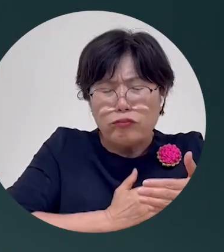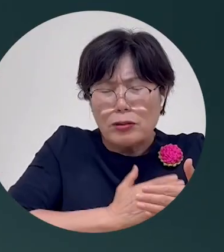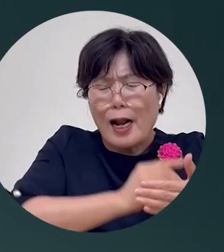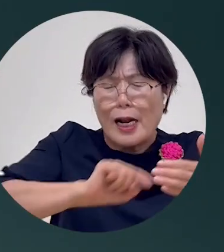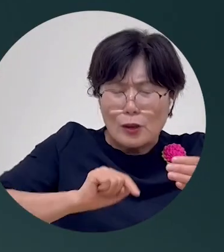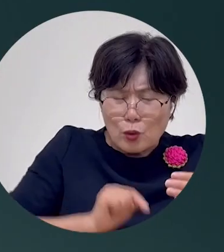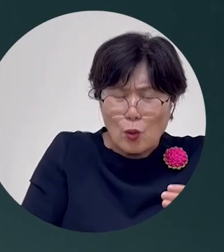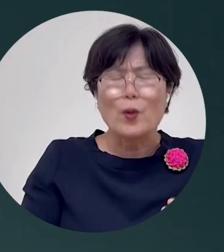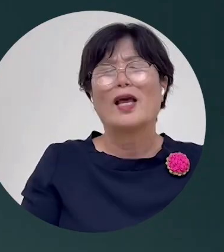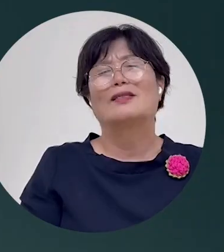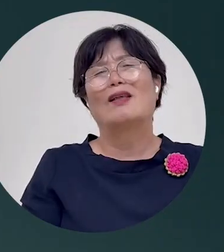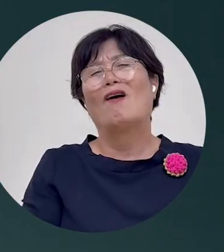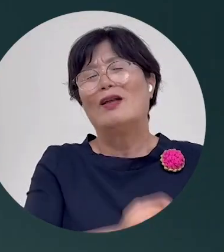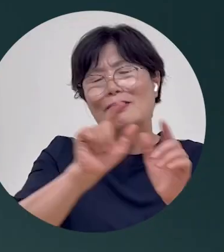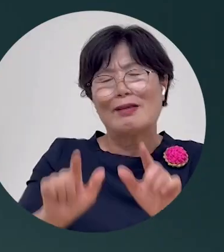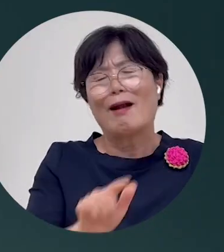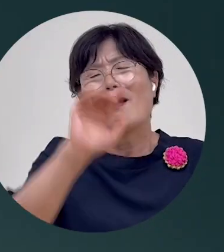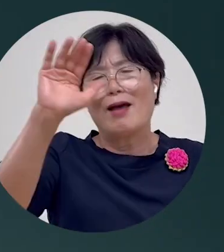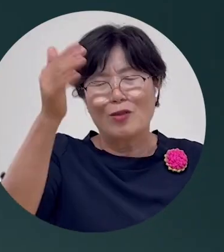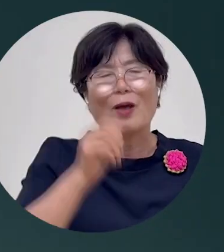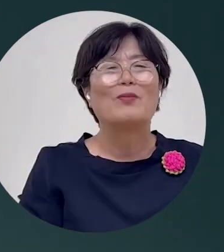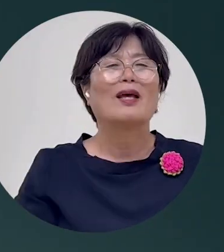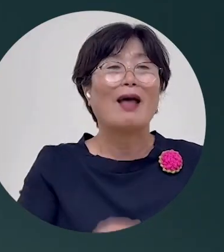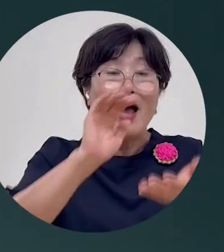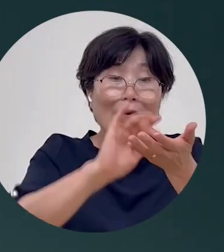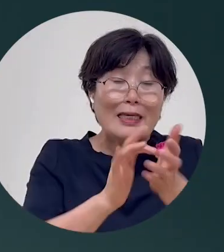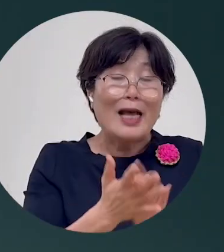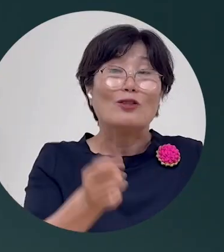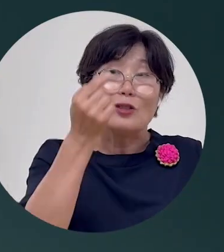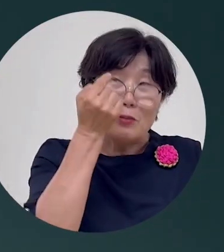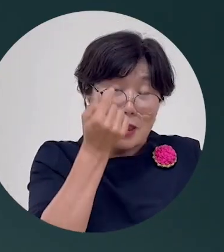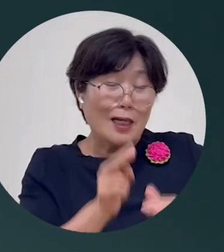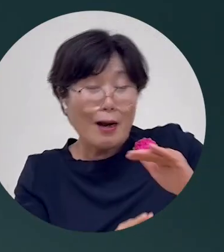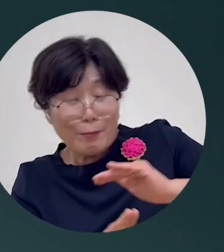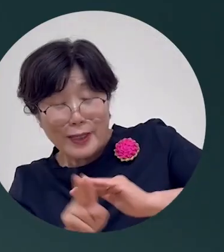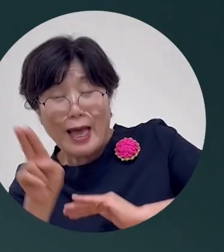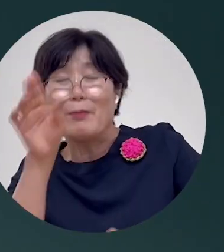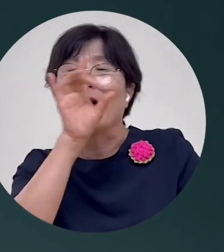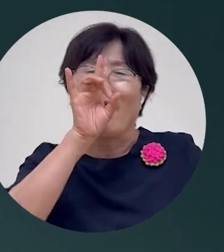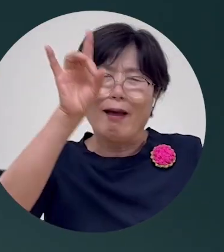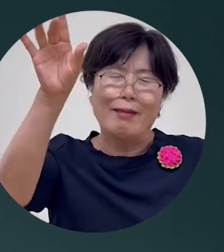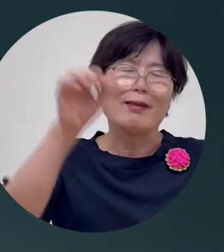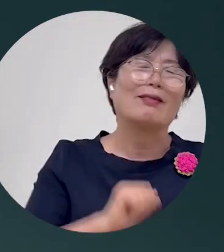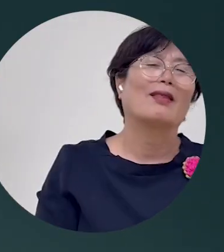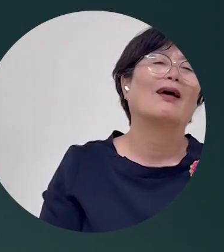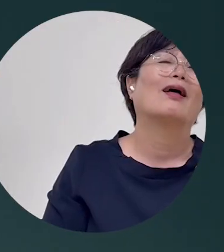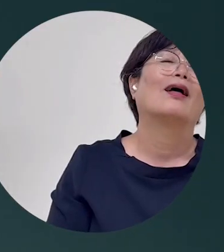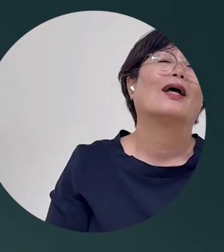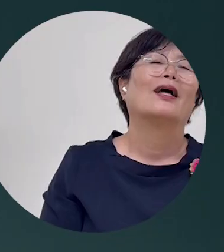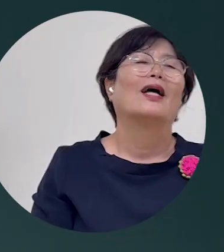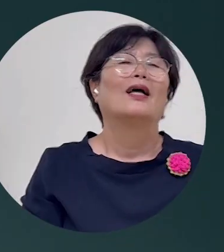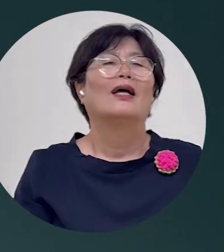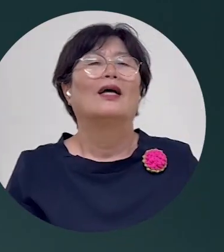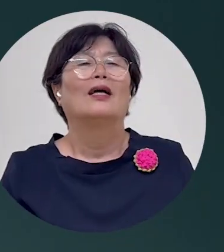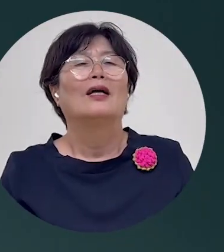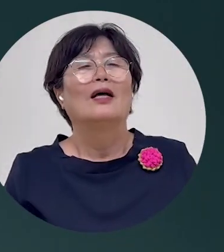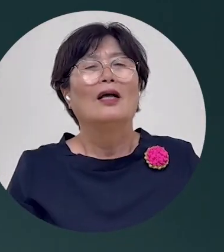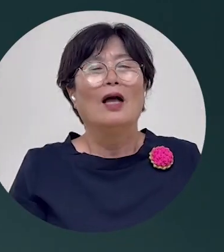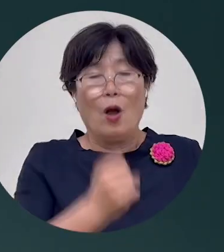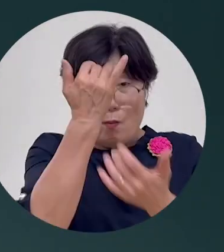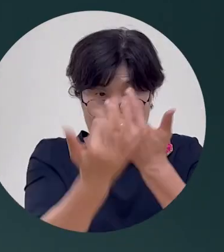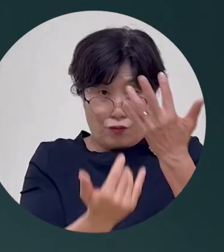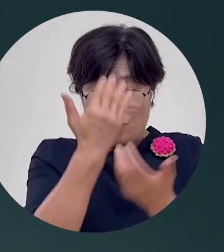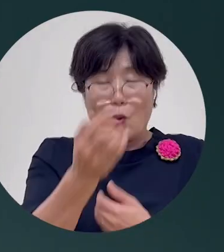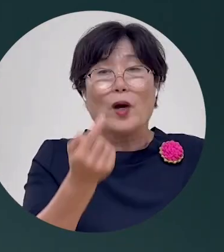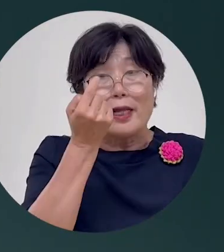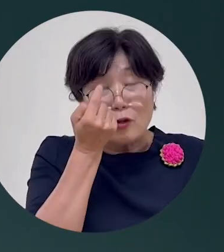합니다. 여러분, 예수님의 시선을 피하면 된다, 안 된다? 안 된다. 여러분, 불꽃